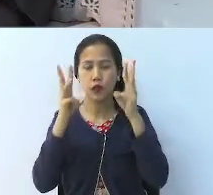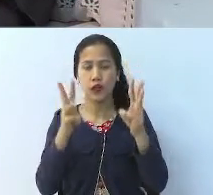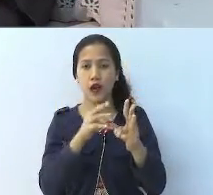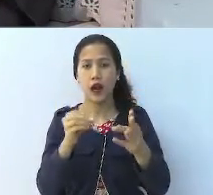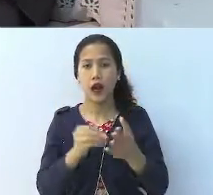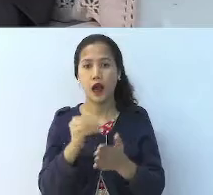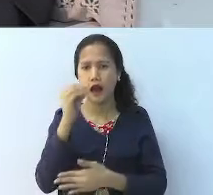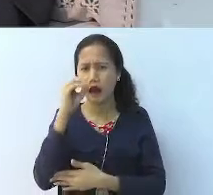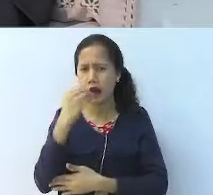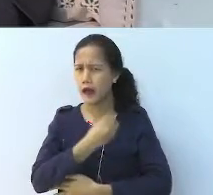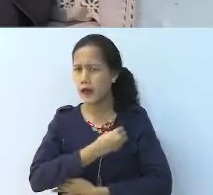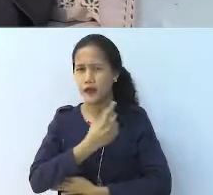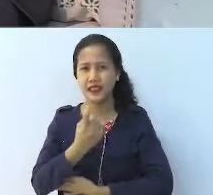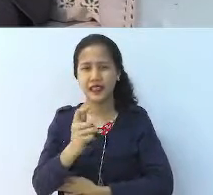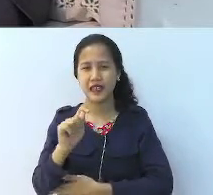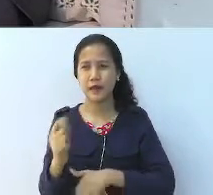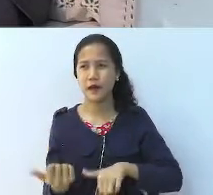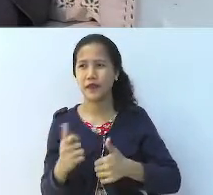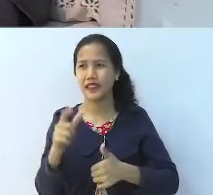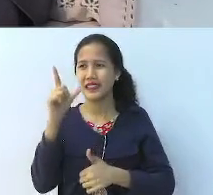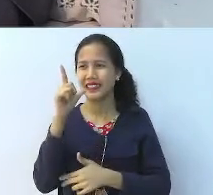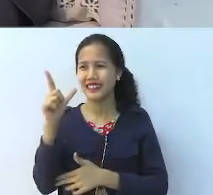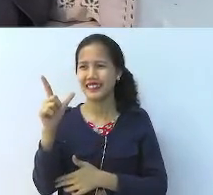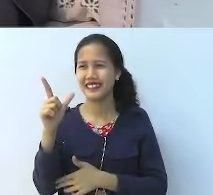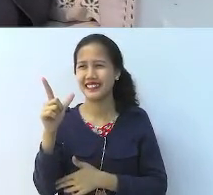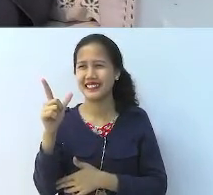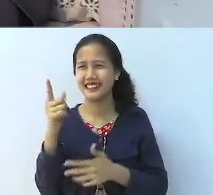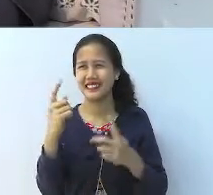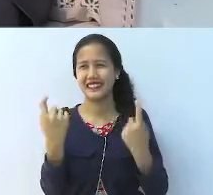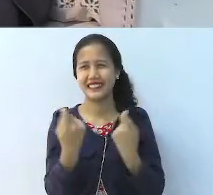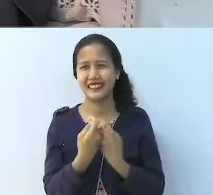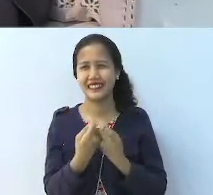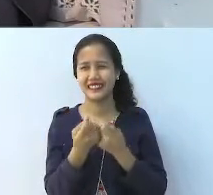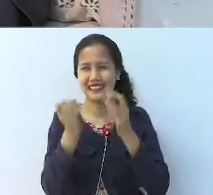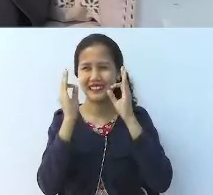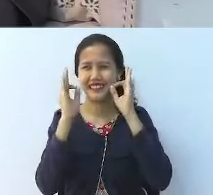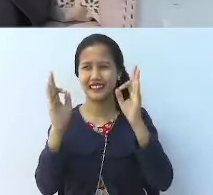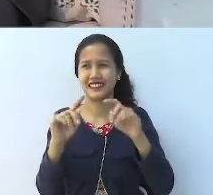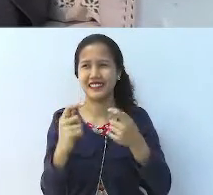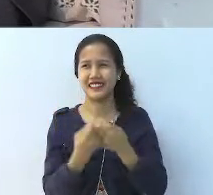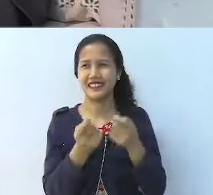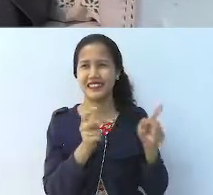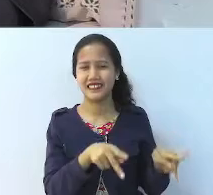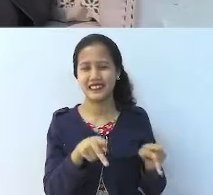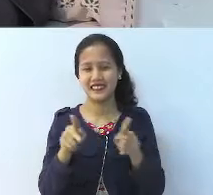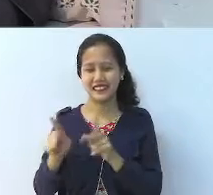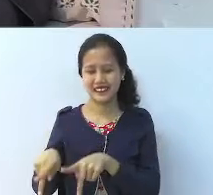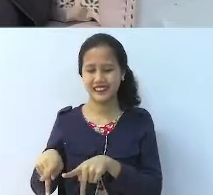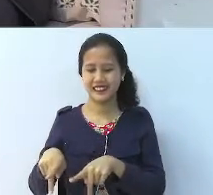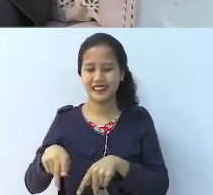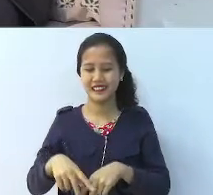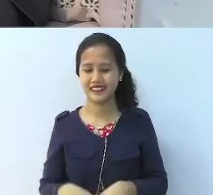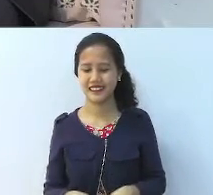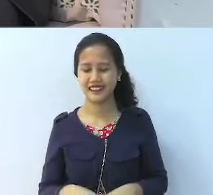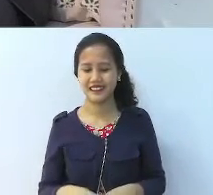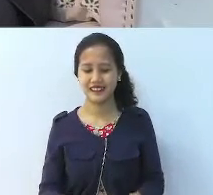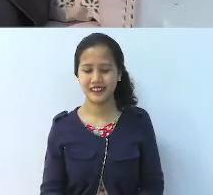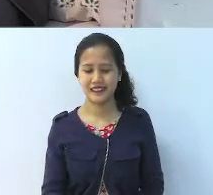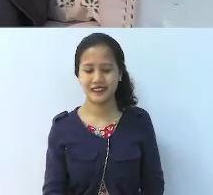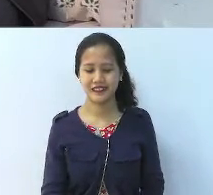sa ating programang Impormasyong Pangkalusugan. Mamaya, airin na po in the Baptist Lunch. Invite more